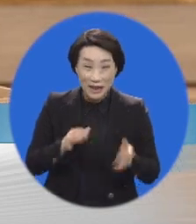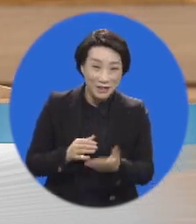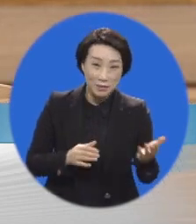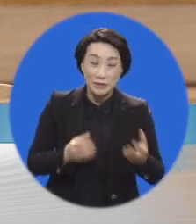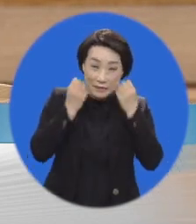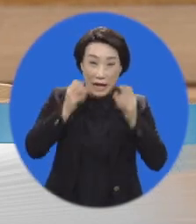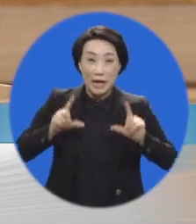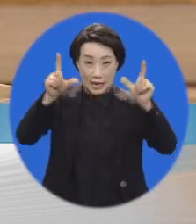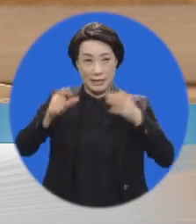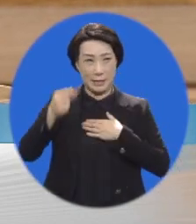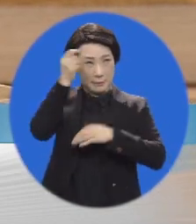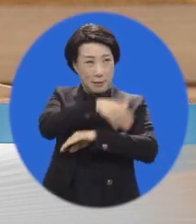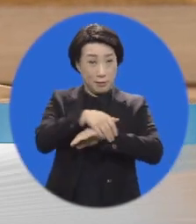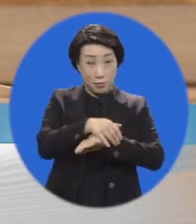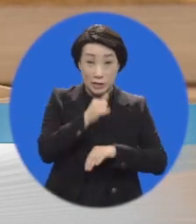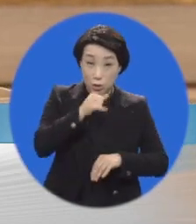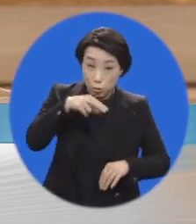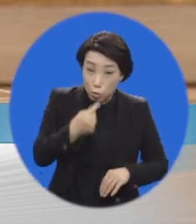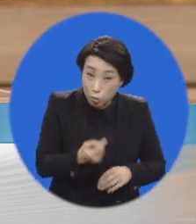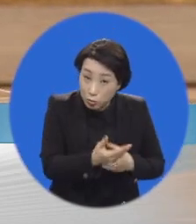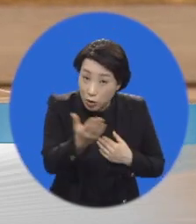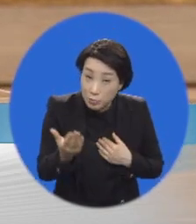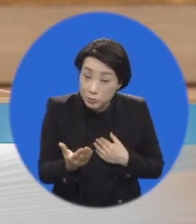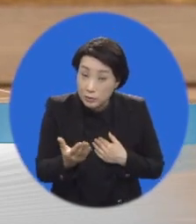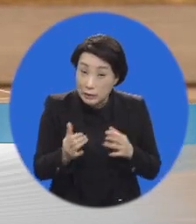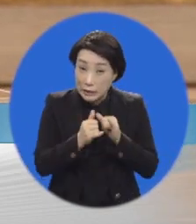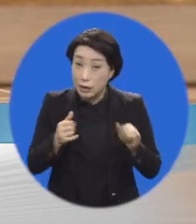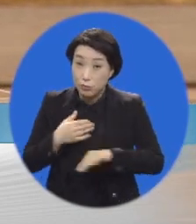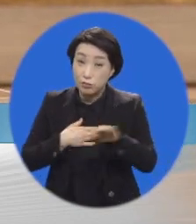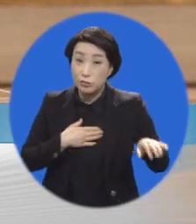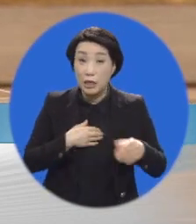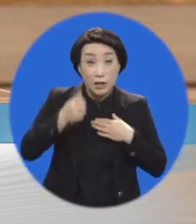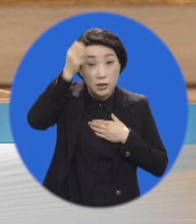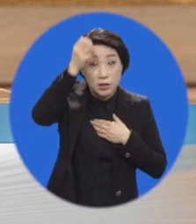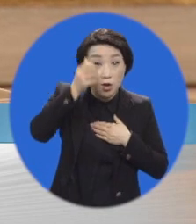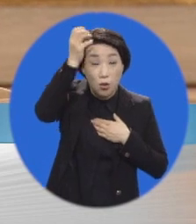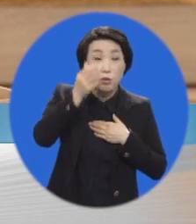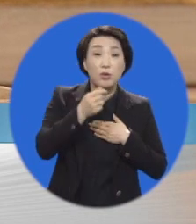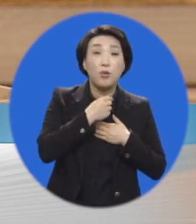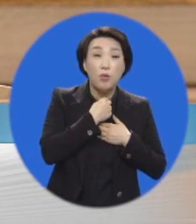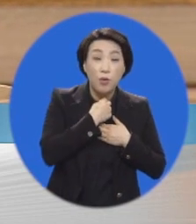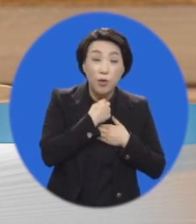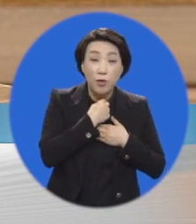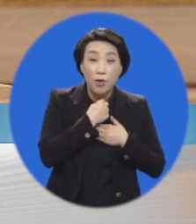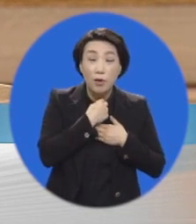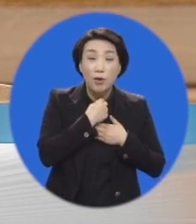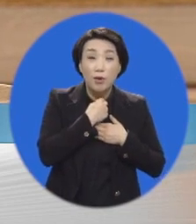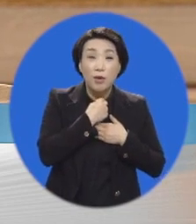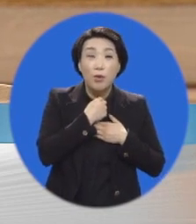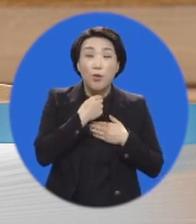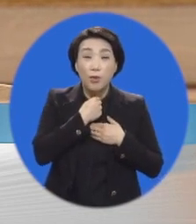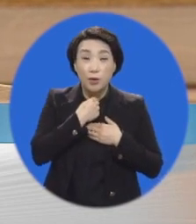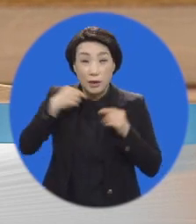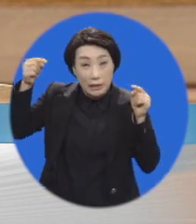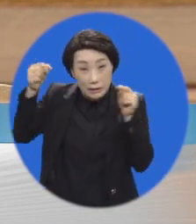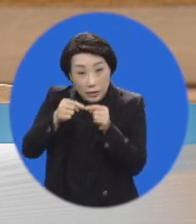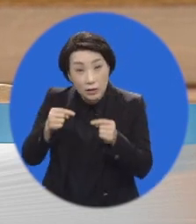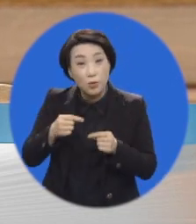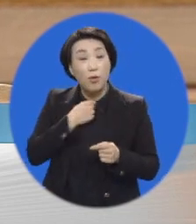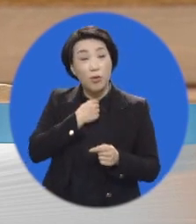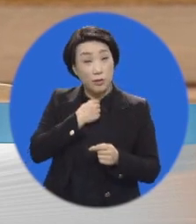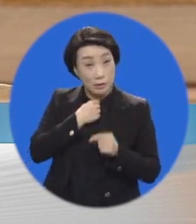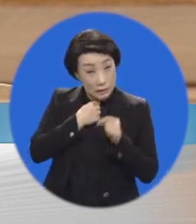어떤 설계를 했을지라도 인간의 영혼이 원하는 이 소원과 일치되는